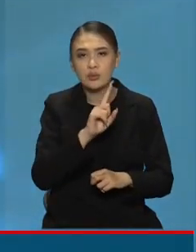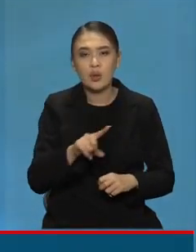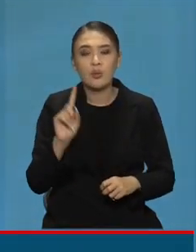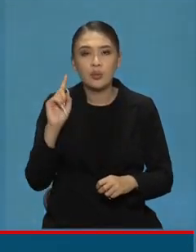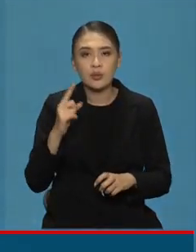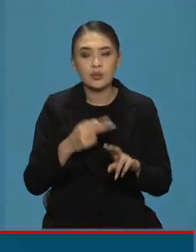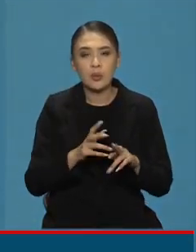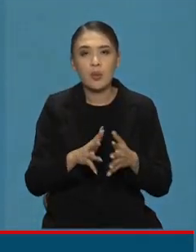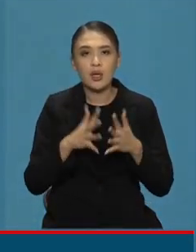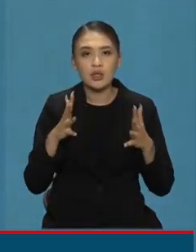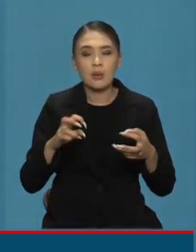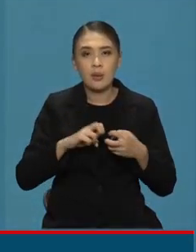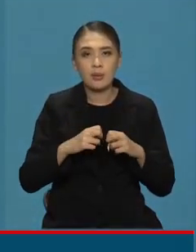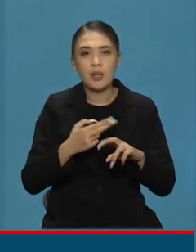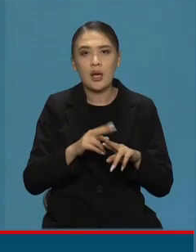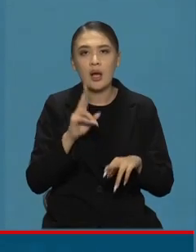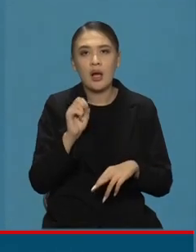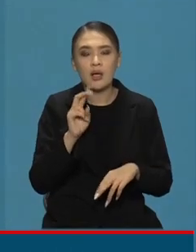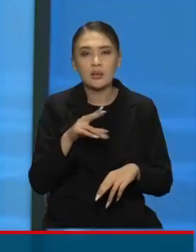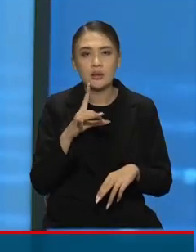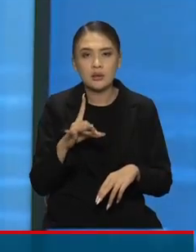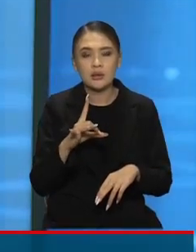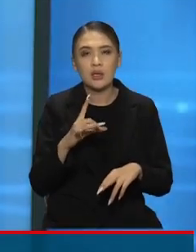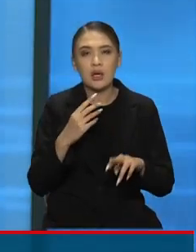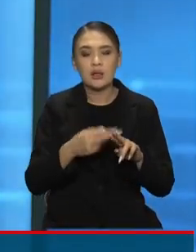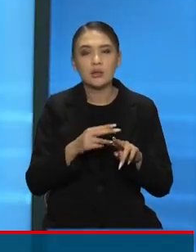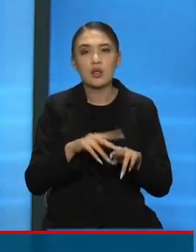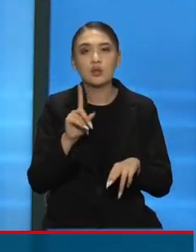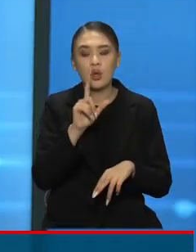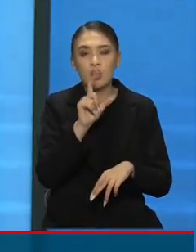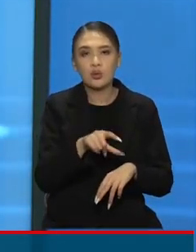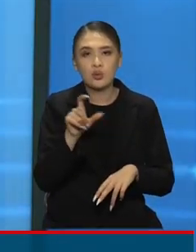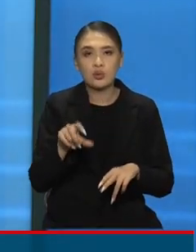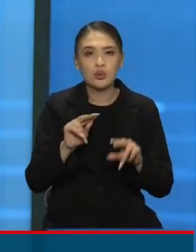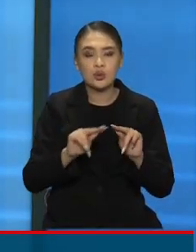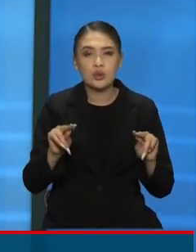что самая большая проблема – это кадровые проблемы, именно если взять. Почему? Потому что